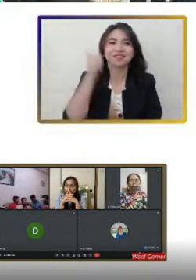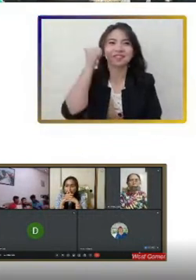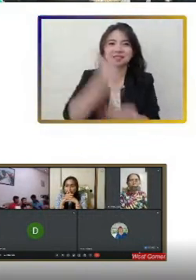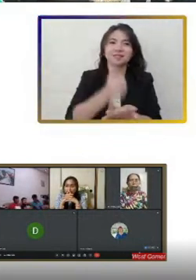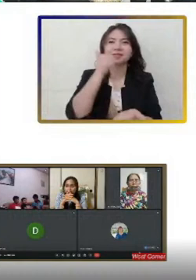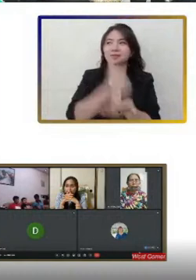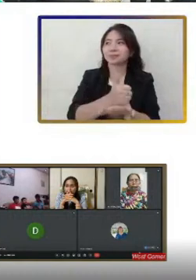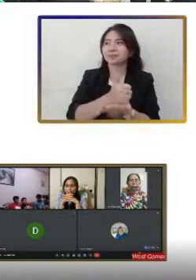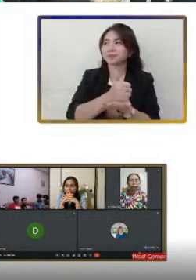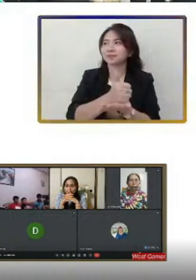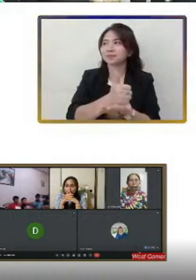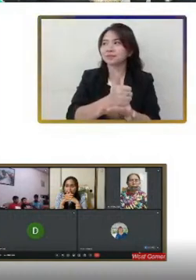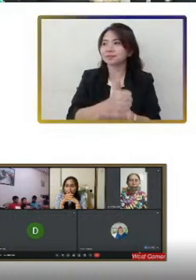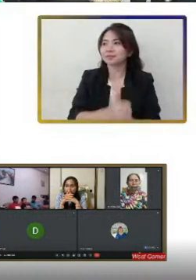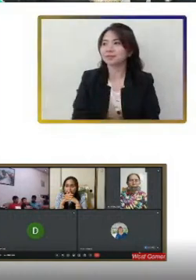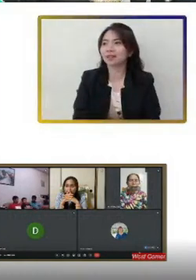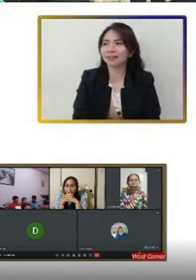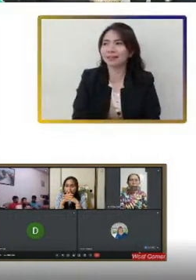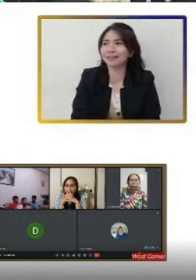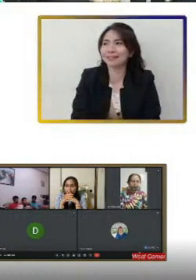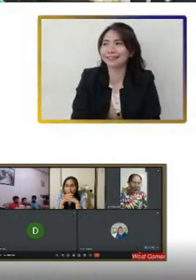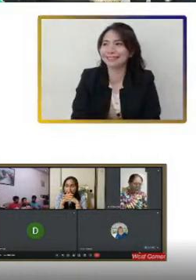Amen, amen.